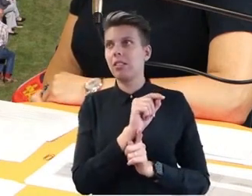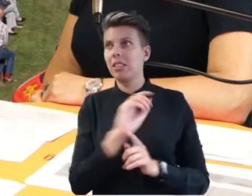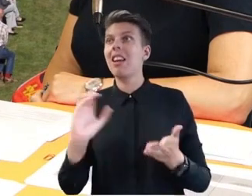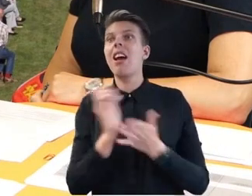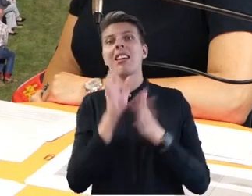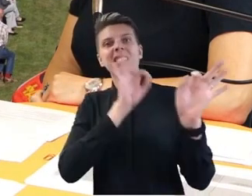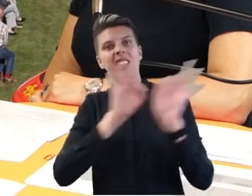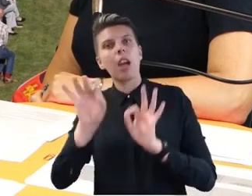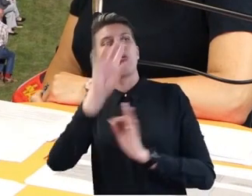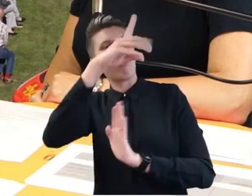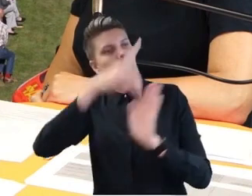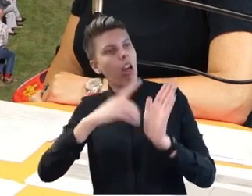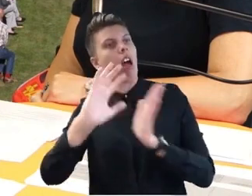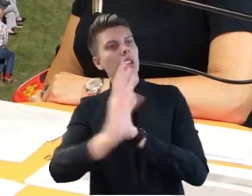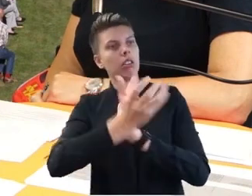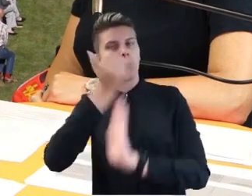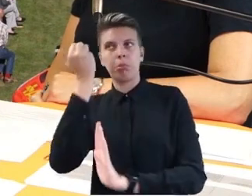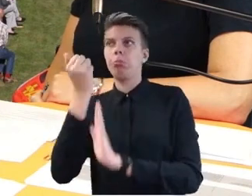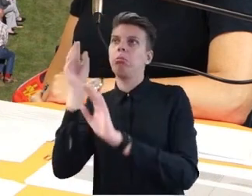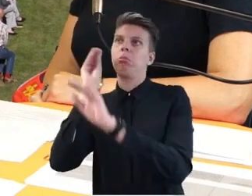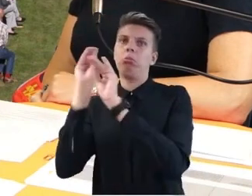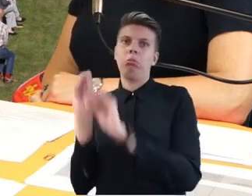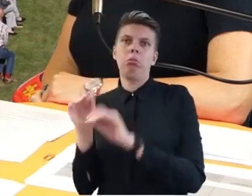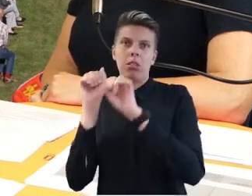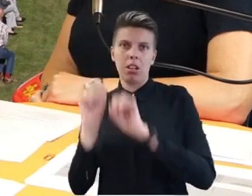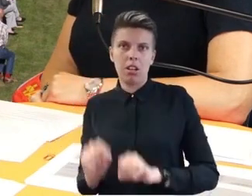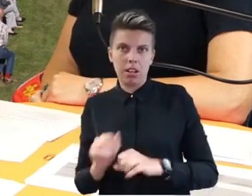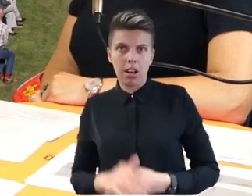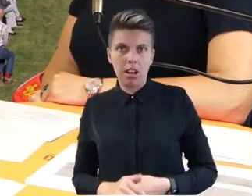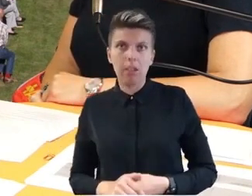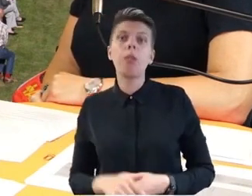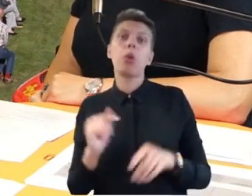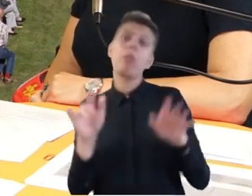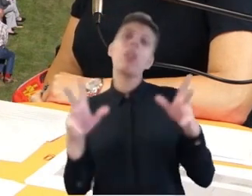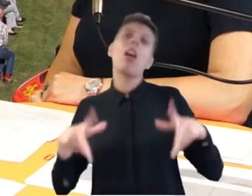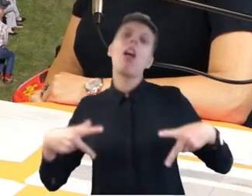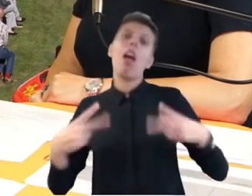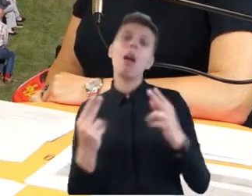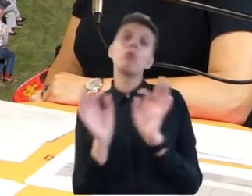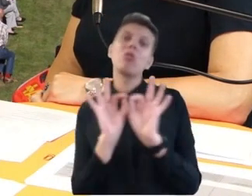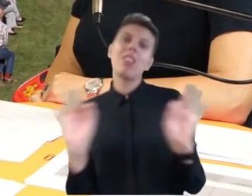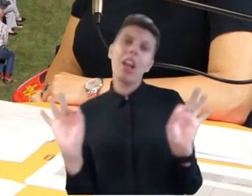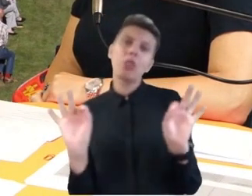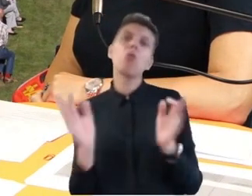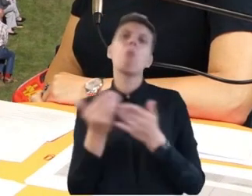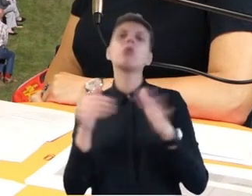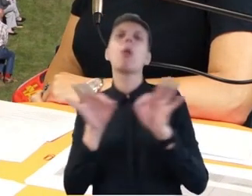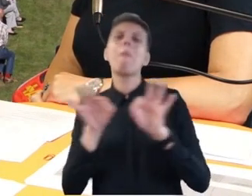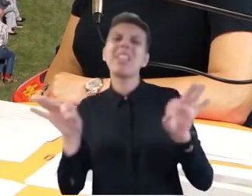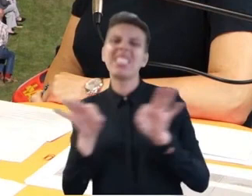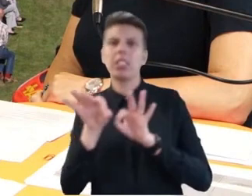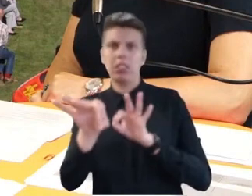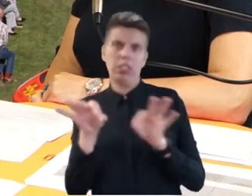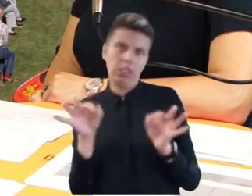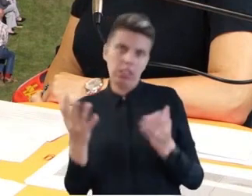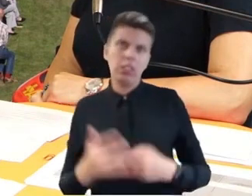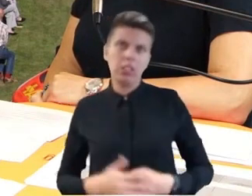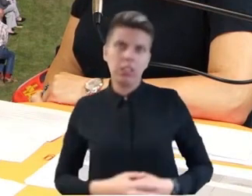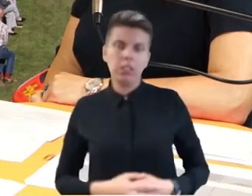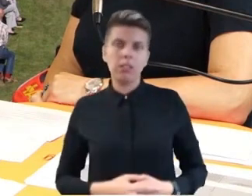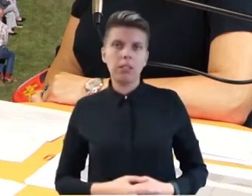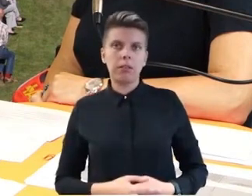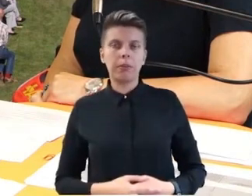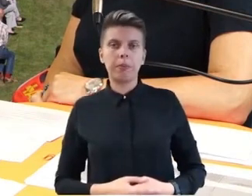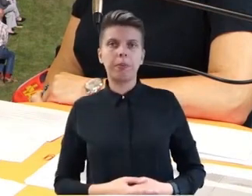aufarbeiten können für die feuerwehrleute das wäre die abschnitts leitung messen in der entsprechenden struktur darüber